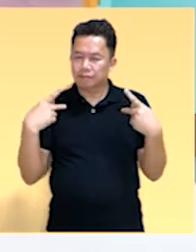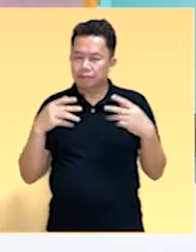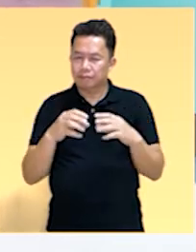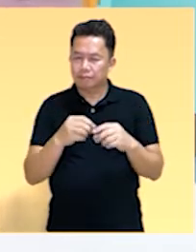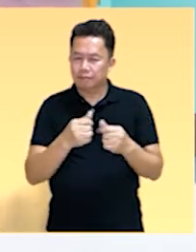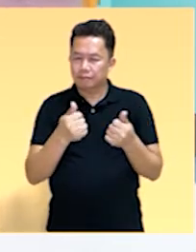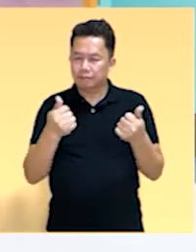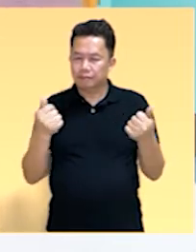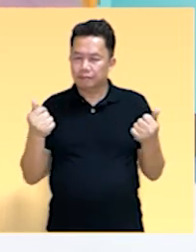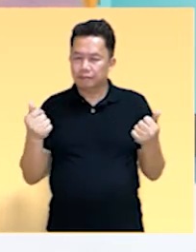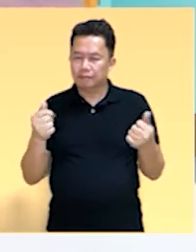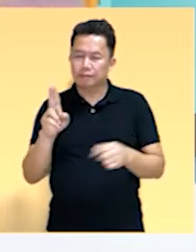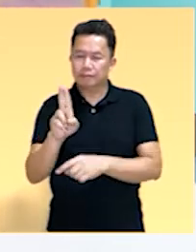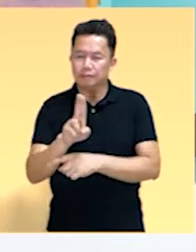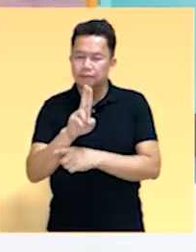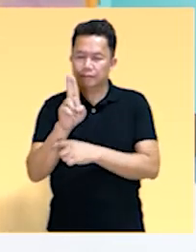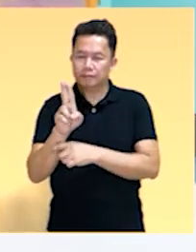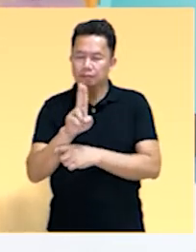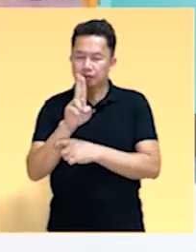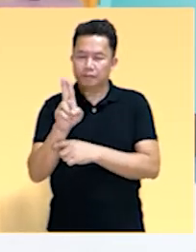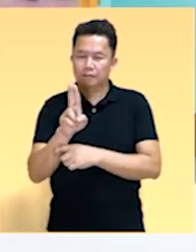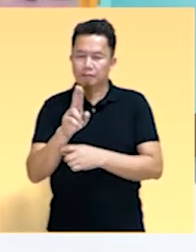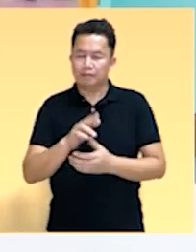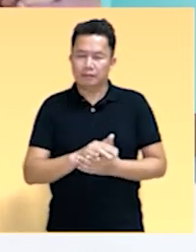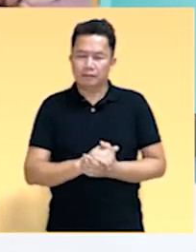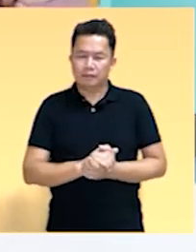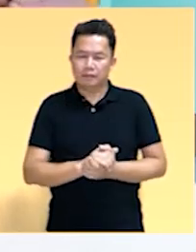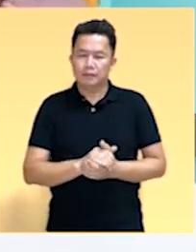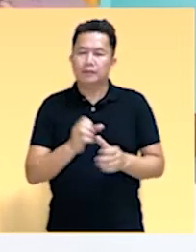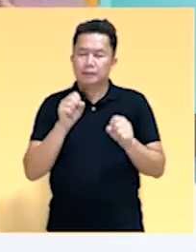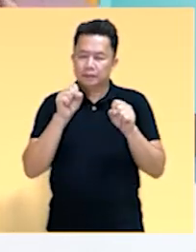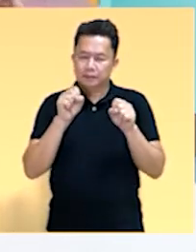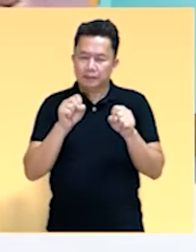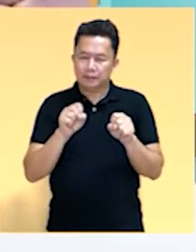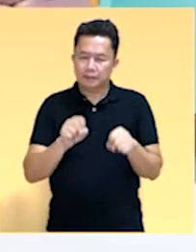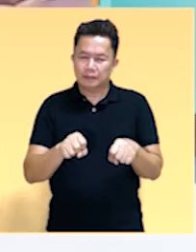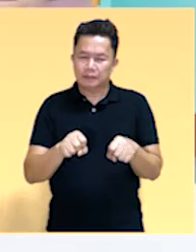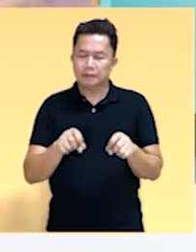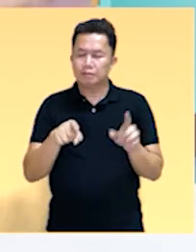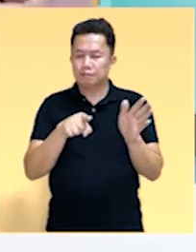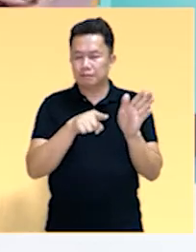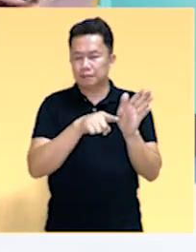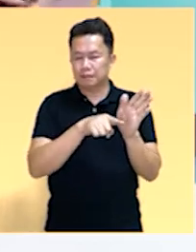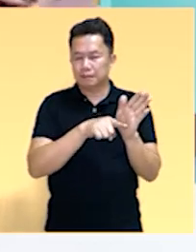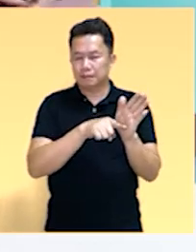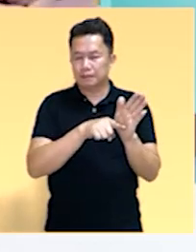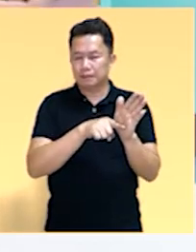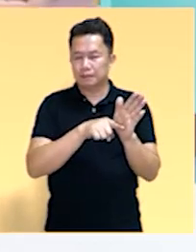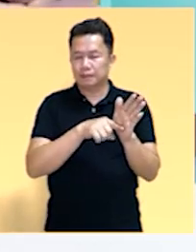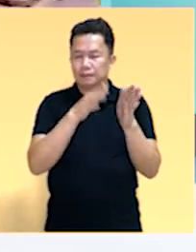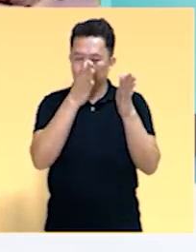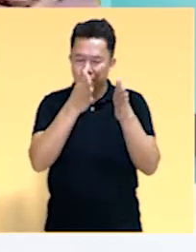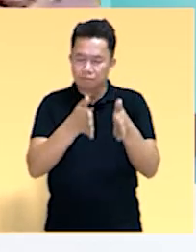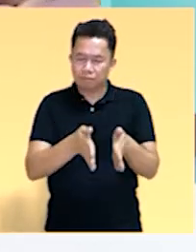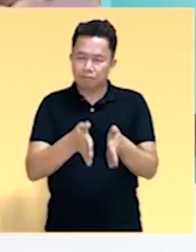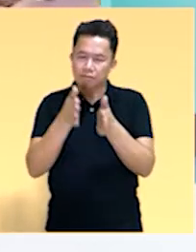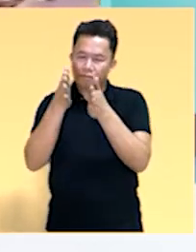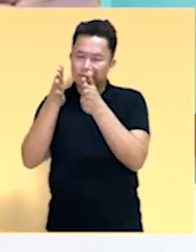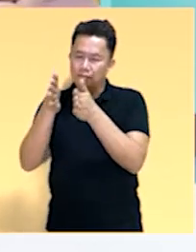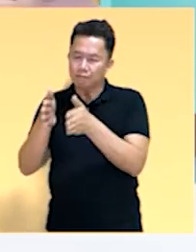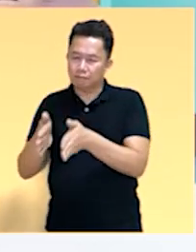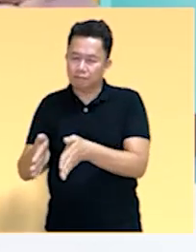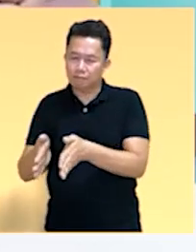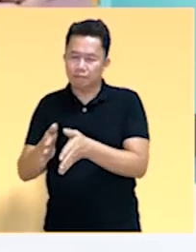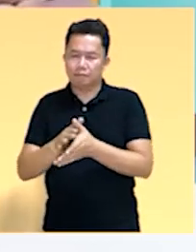may solusyon na tayo na pwedeng gamitin. Maari na tayong mag-subtract gamit ang column